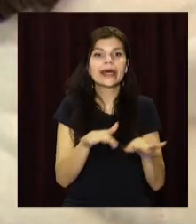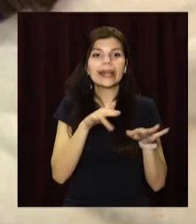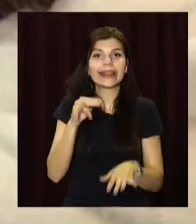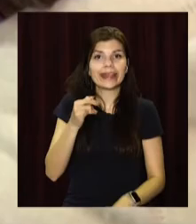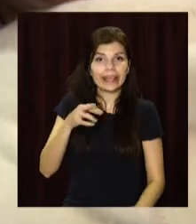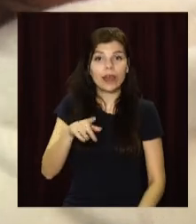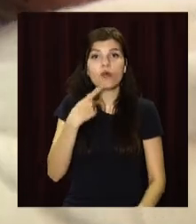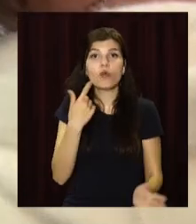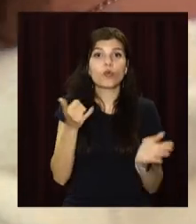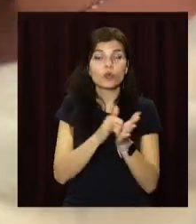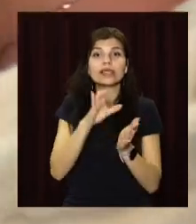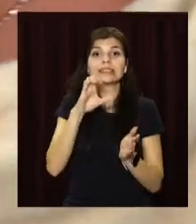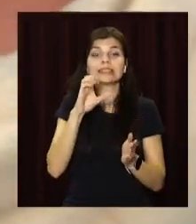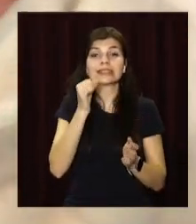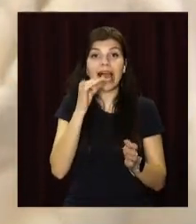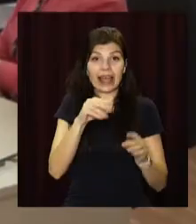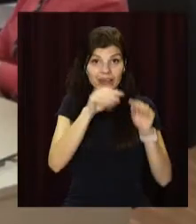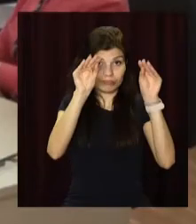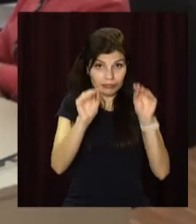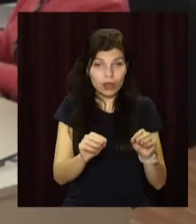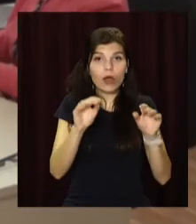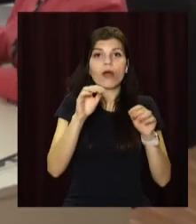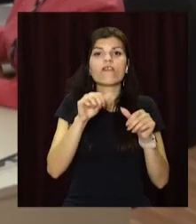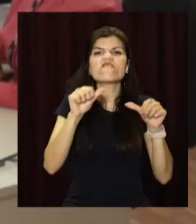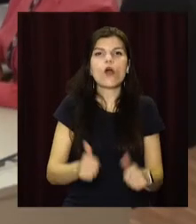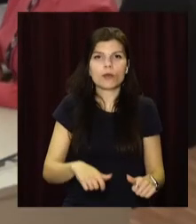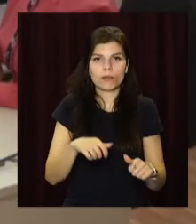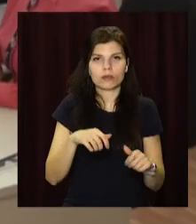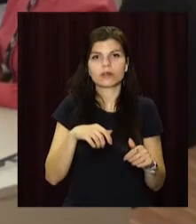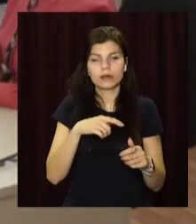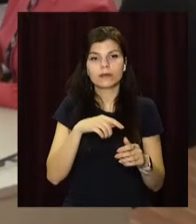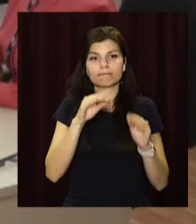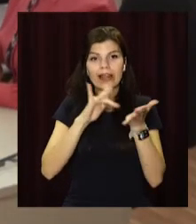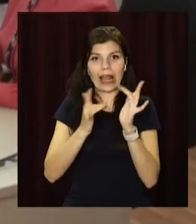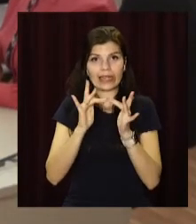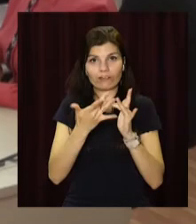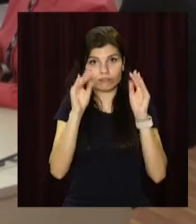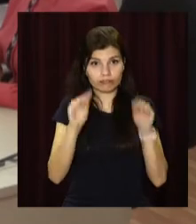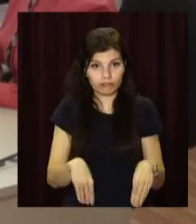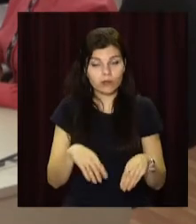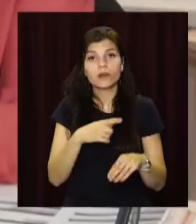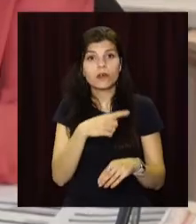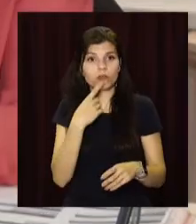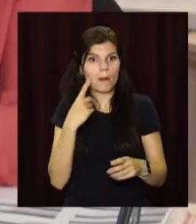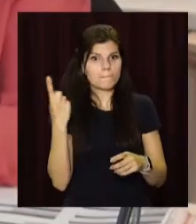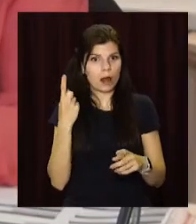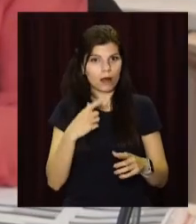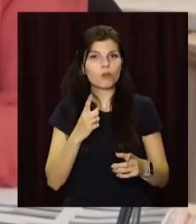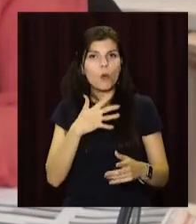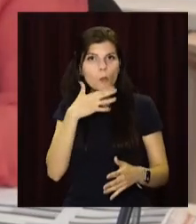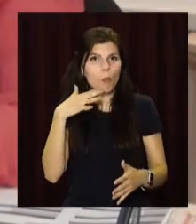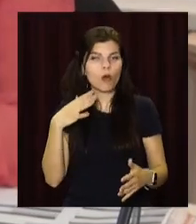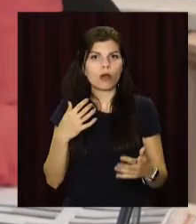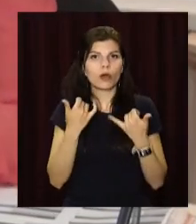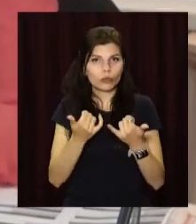потрібно авторизуватися на сайті та заповнити онлайн-форму. Наша область тримає пальму першості і в розбудові центрів